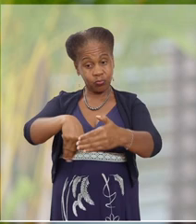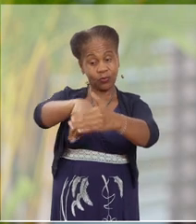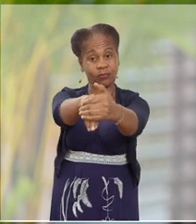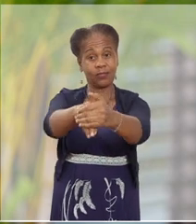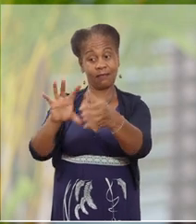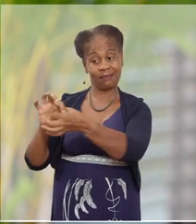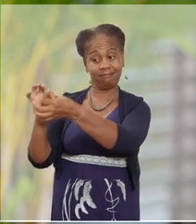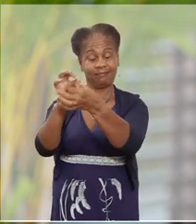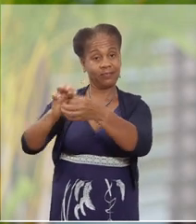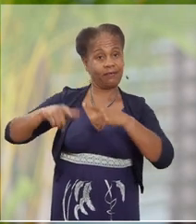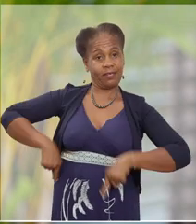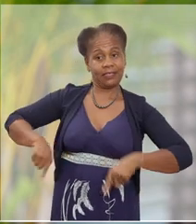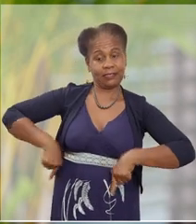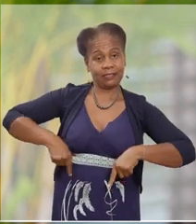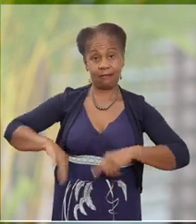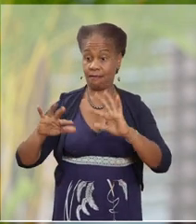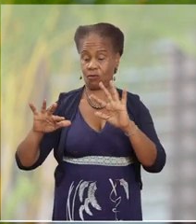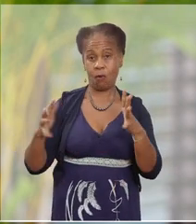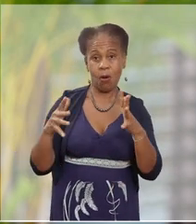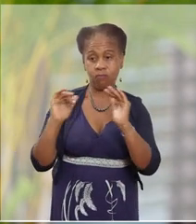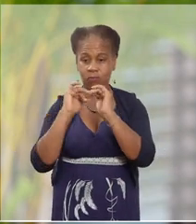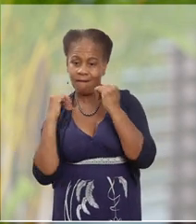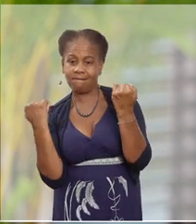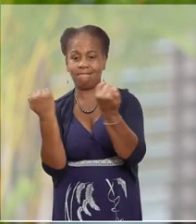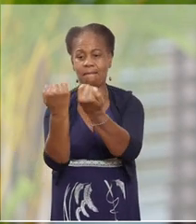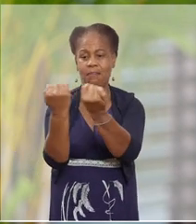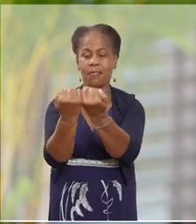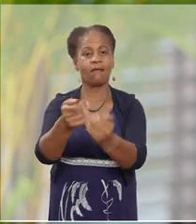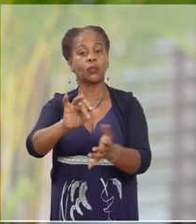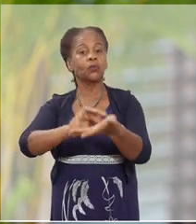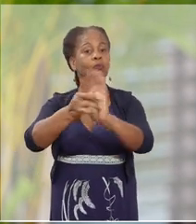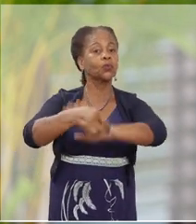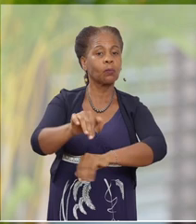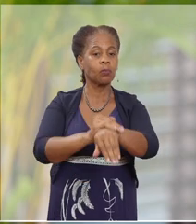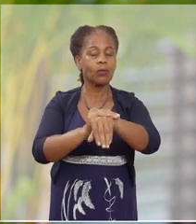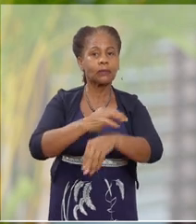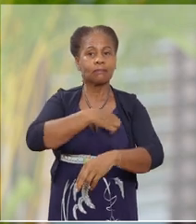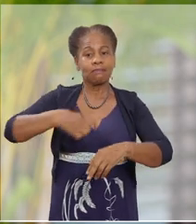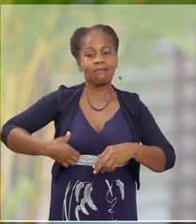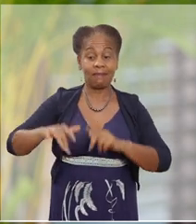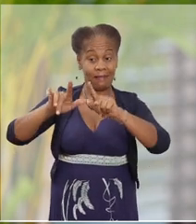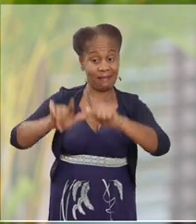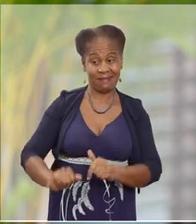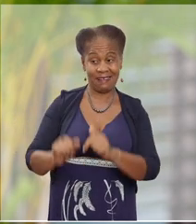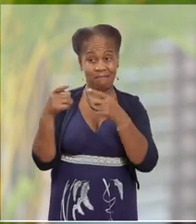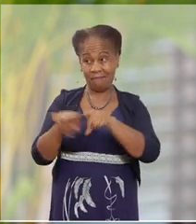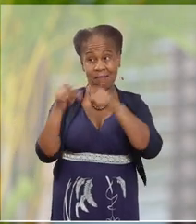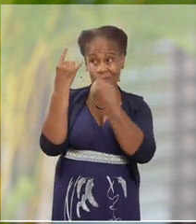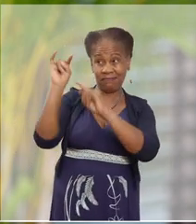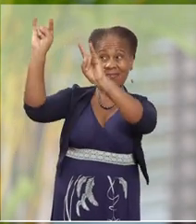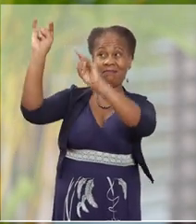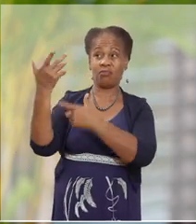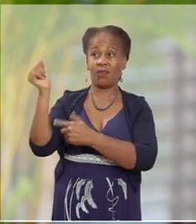partenariale avec l'État à travers la plateforme des élus mobilisés l'appel le Fort de France